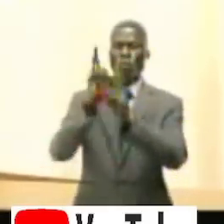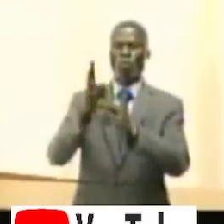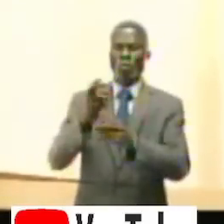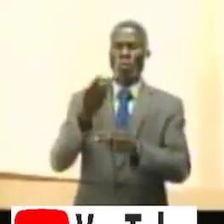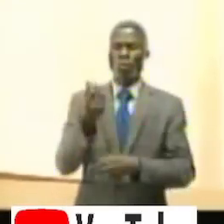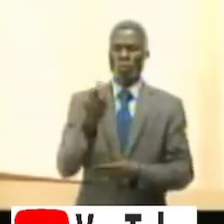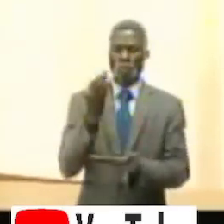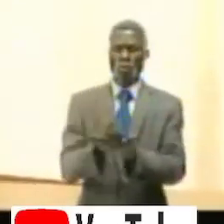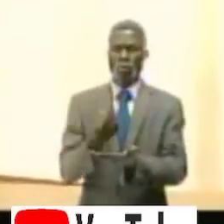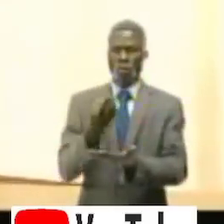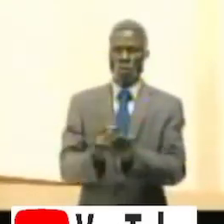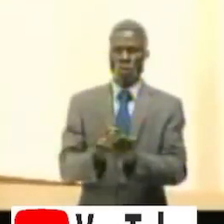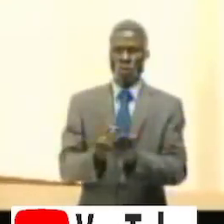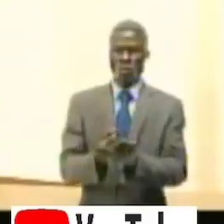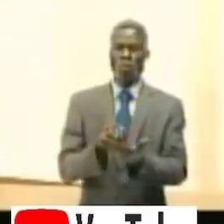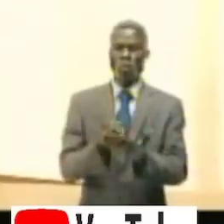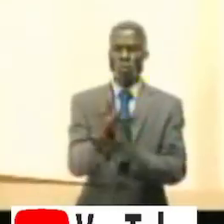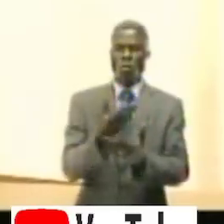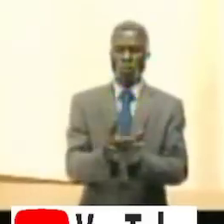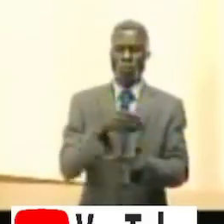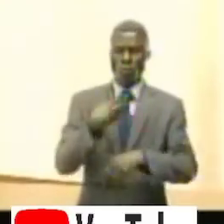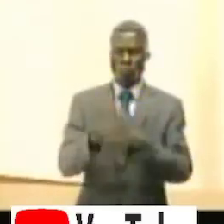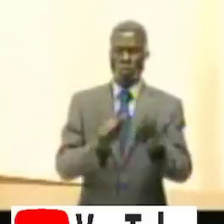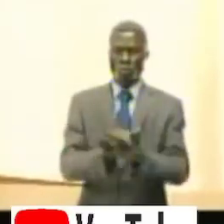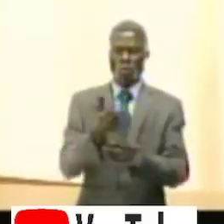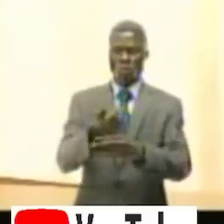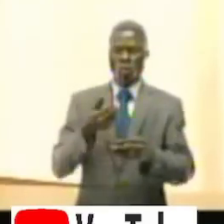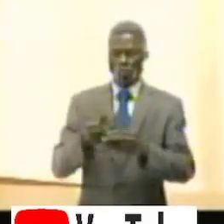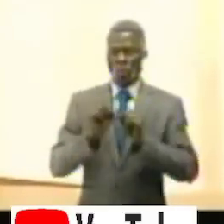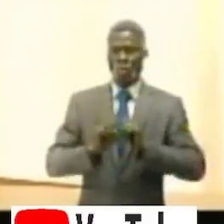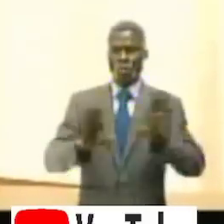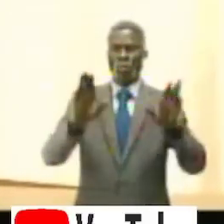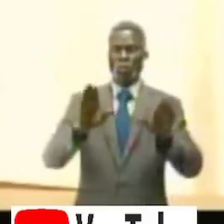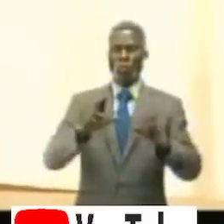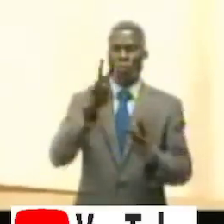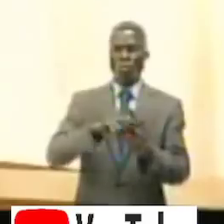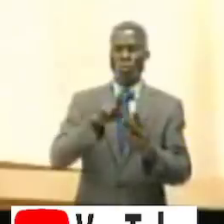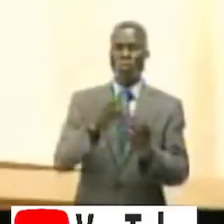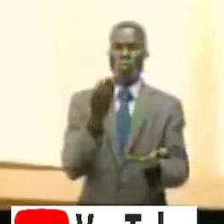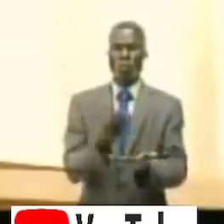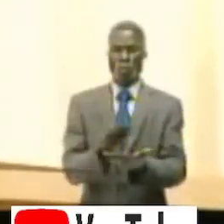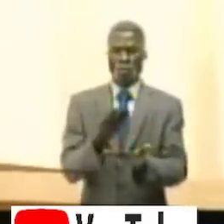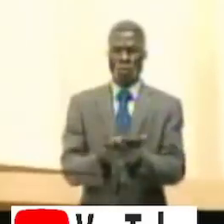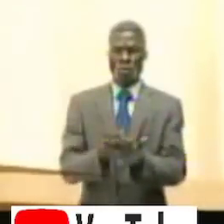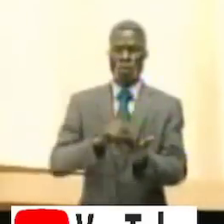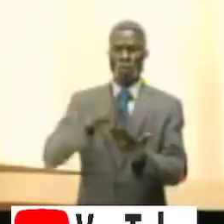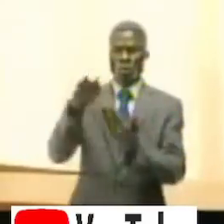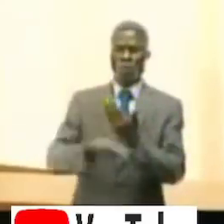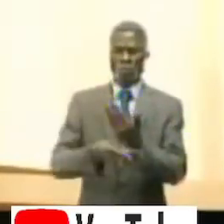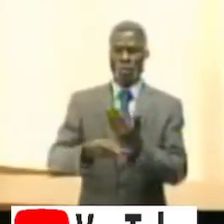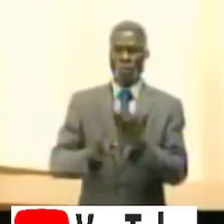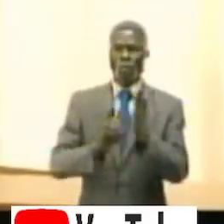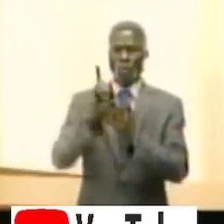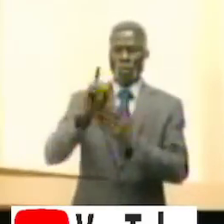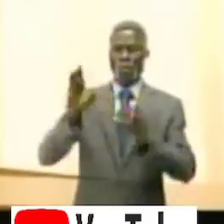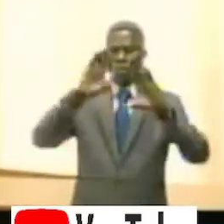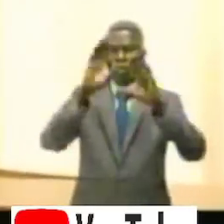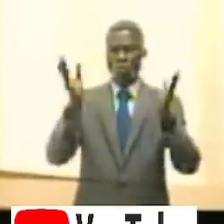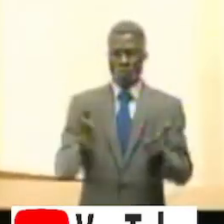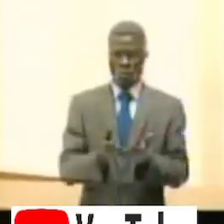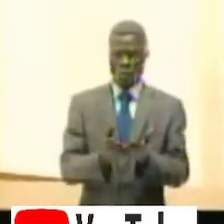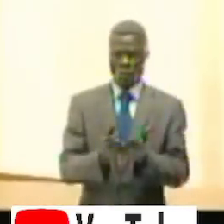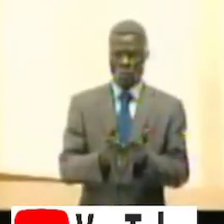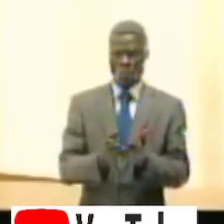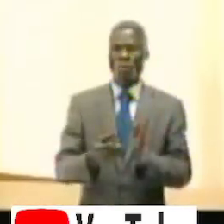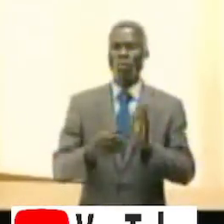financiers sur les dépenses engagées avant l'approbation des prévisions budgétaires, le plan local de développement communautaire